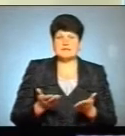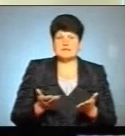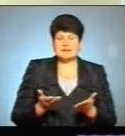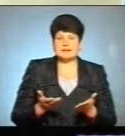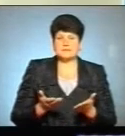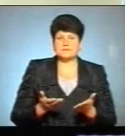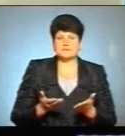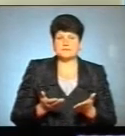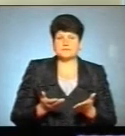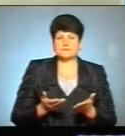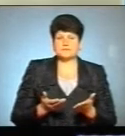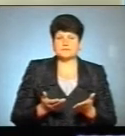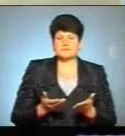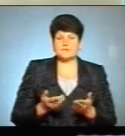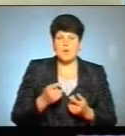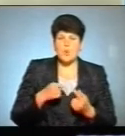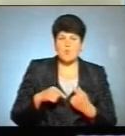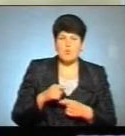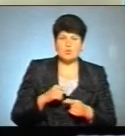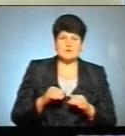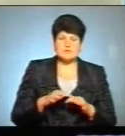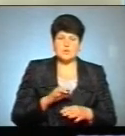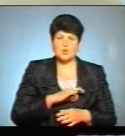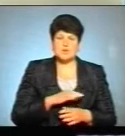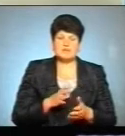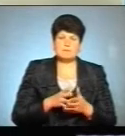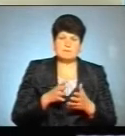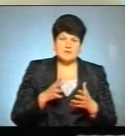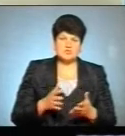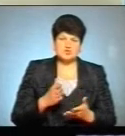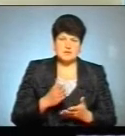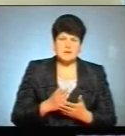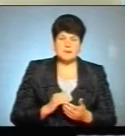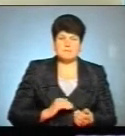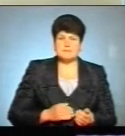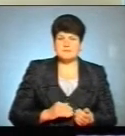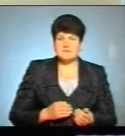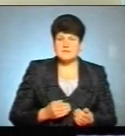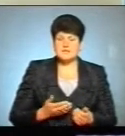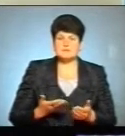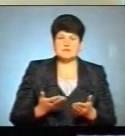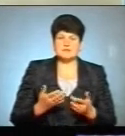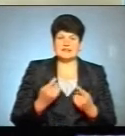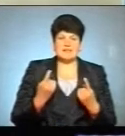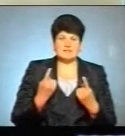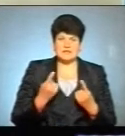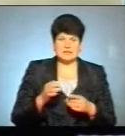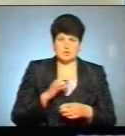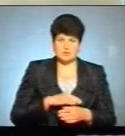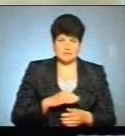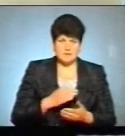яких оборотні засоби, дохід більше, є підприємці, які не такий великий мають дохід,